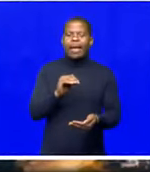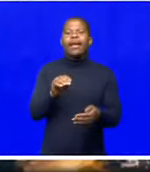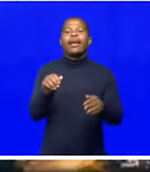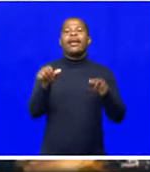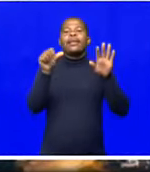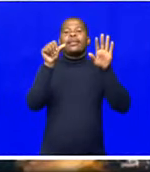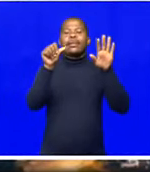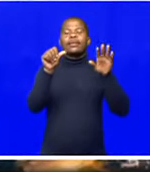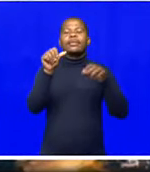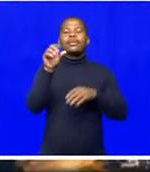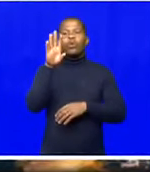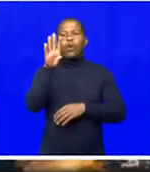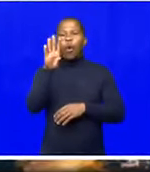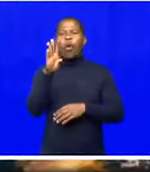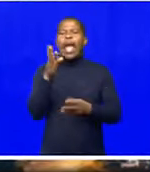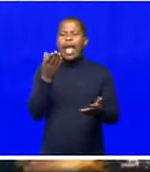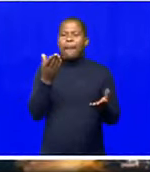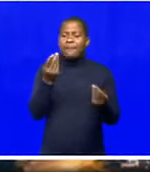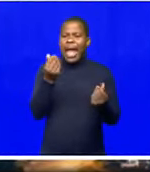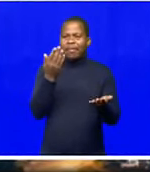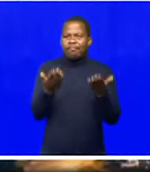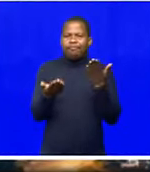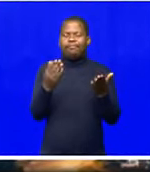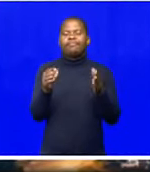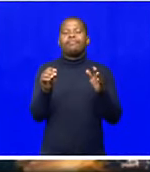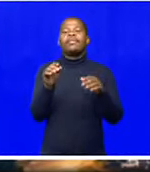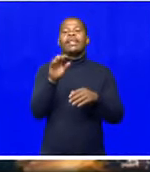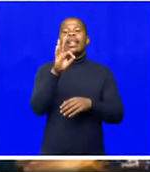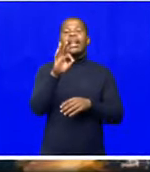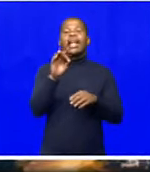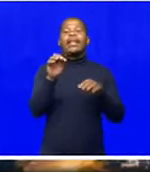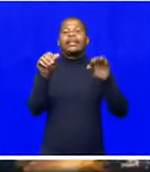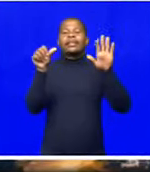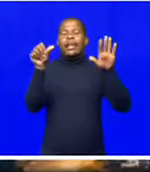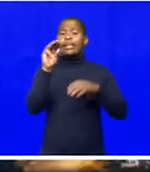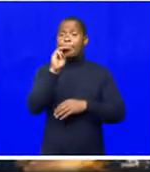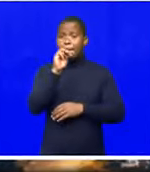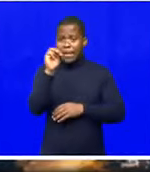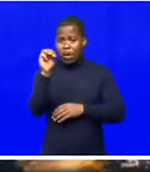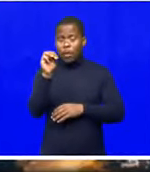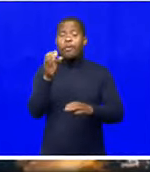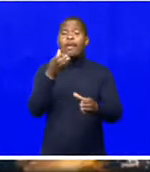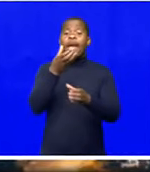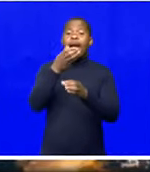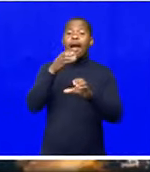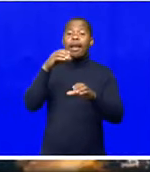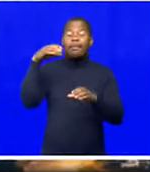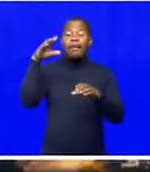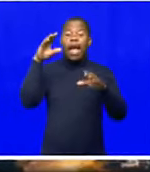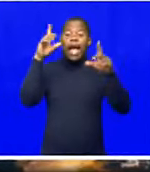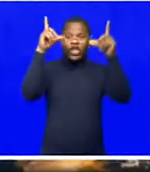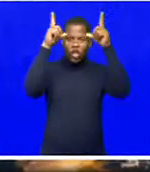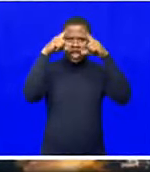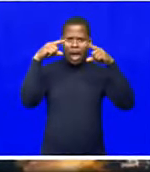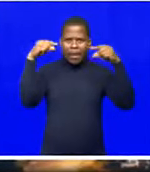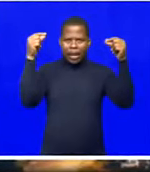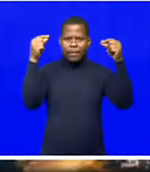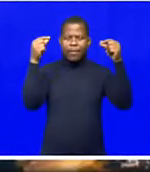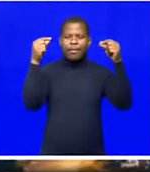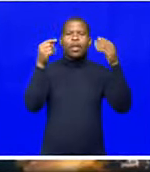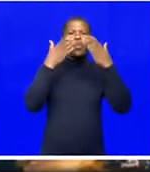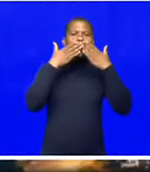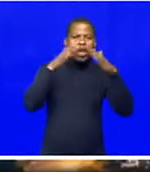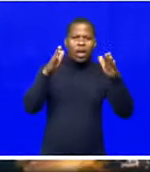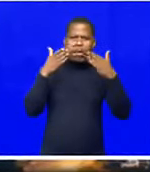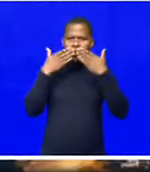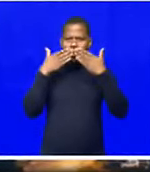million emalangeni letinikelwe elive leJapan. Ikhuluma lutse-lutse lapho kubekwa khona impahla yahulumende nayemukela letigulumba.